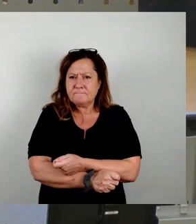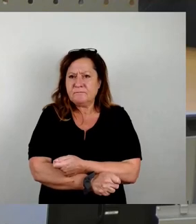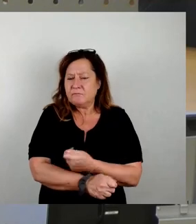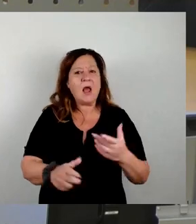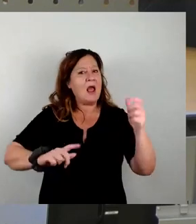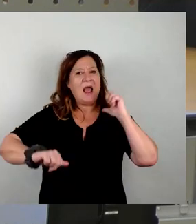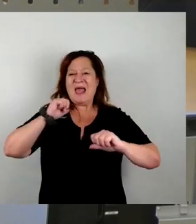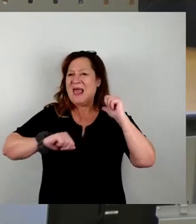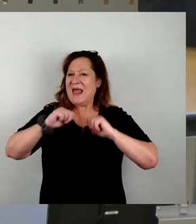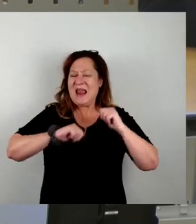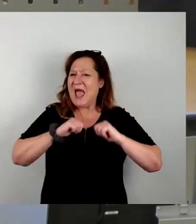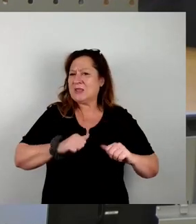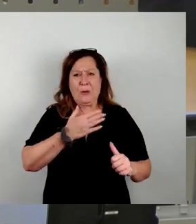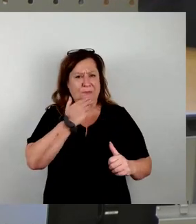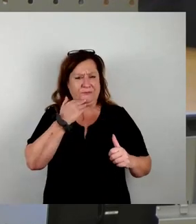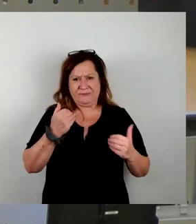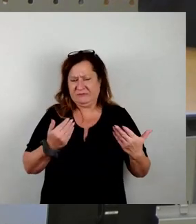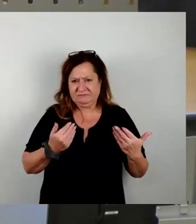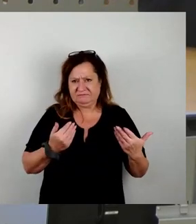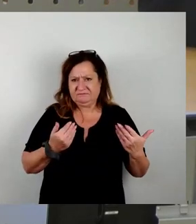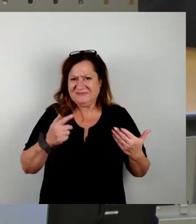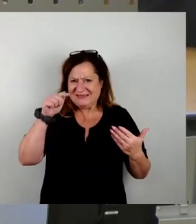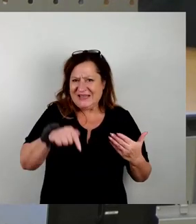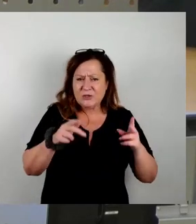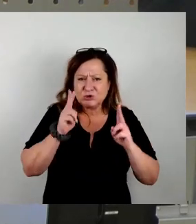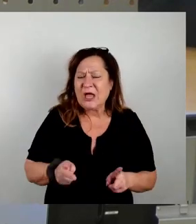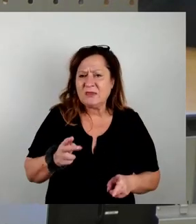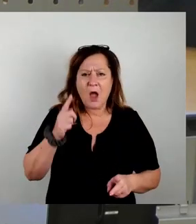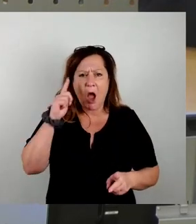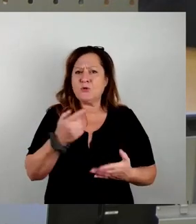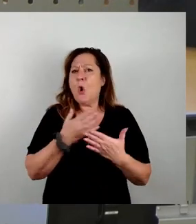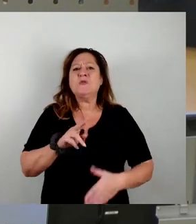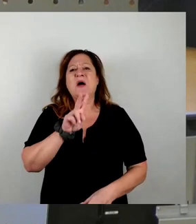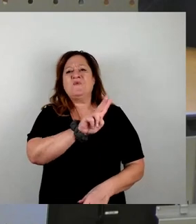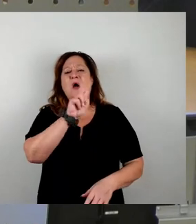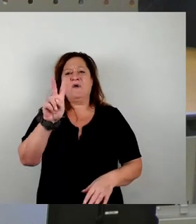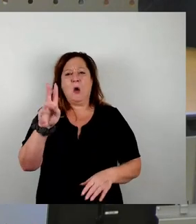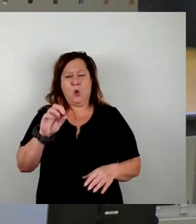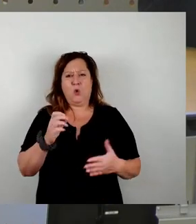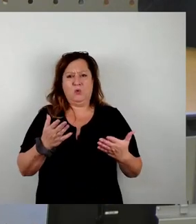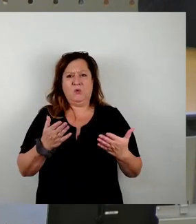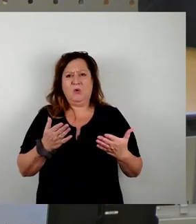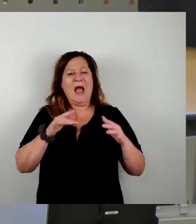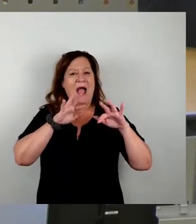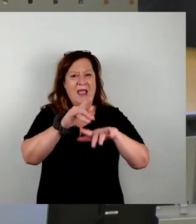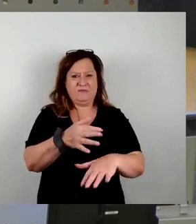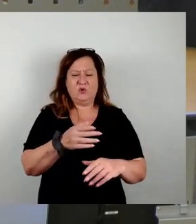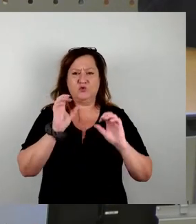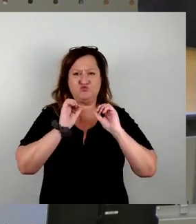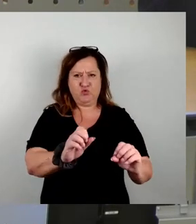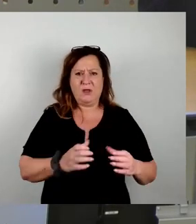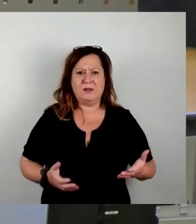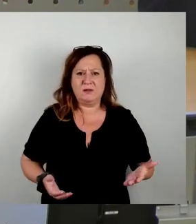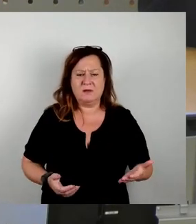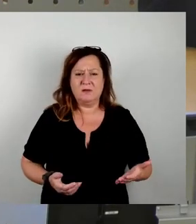keine Auswirkungen, was dieser Stadtrat oder der VVO überhaupt beschließt. Und das, sehr